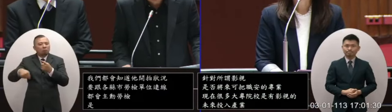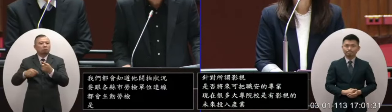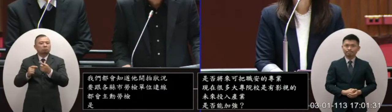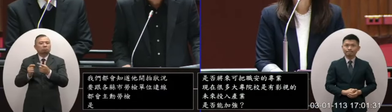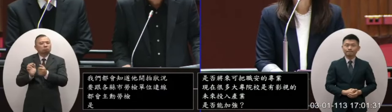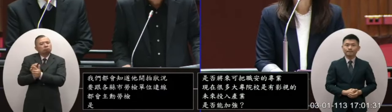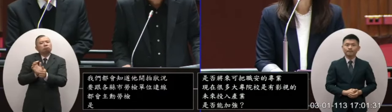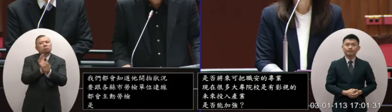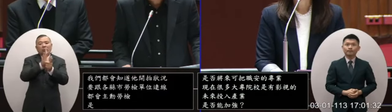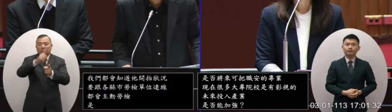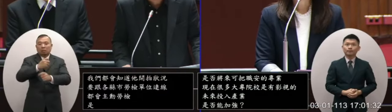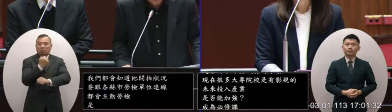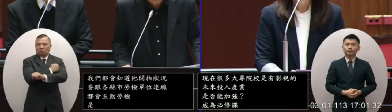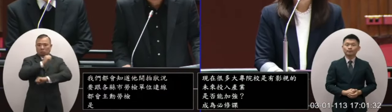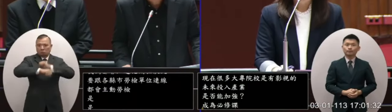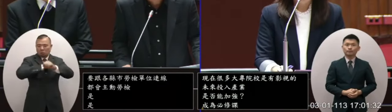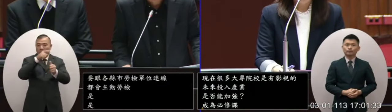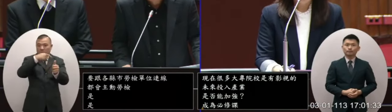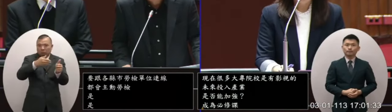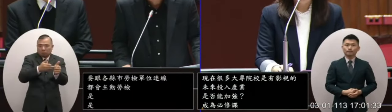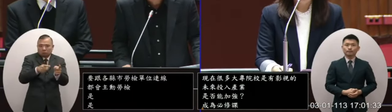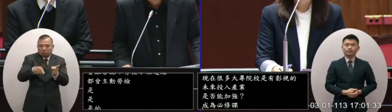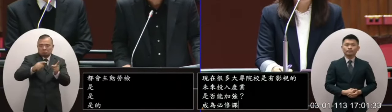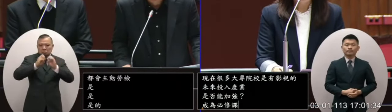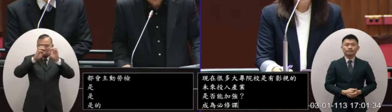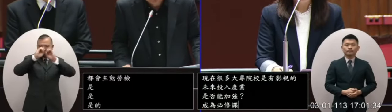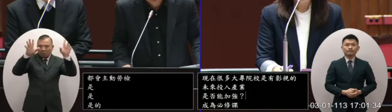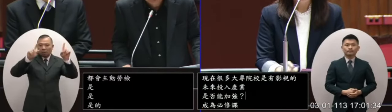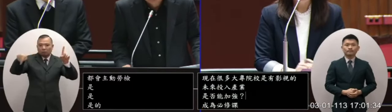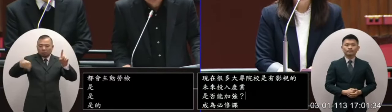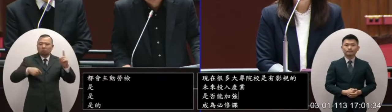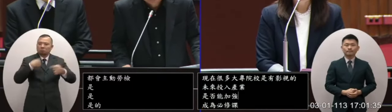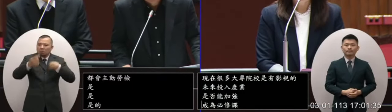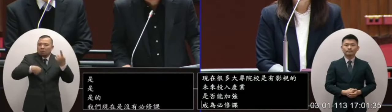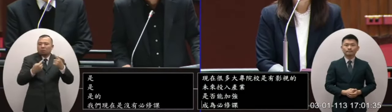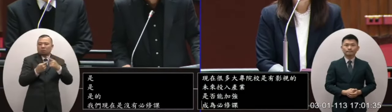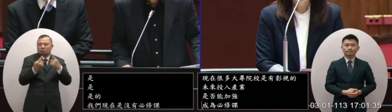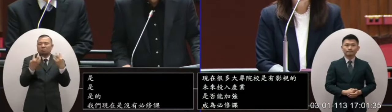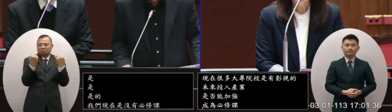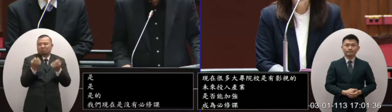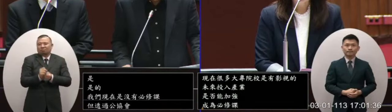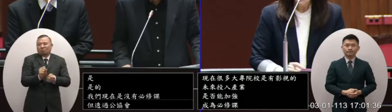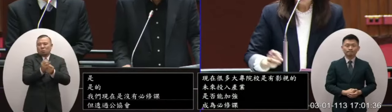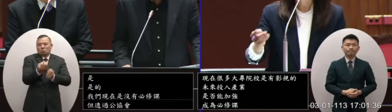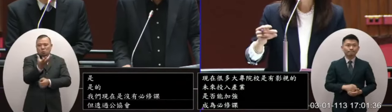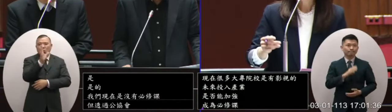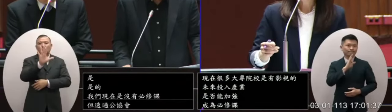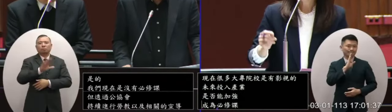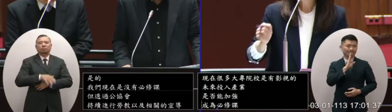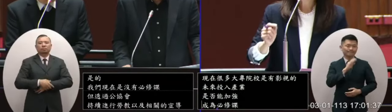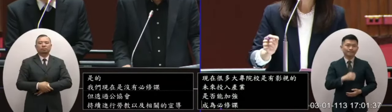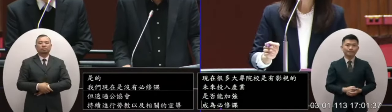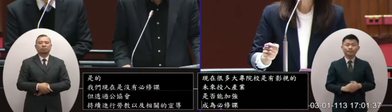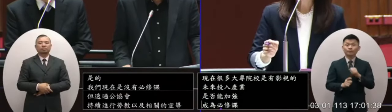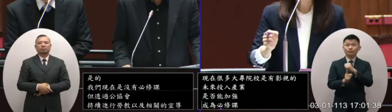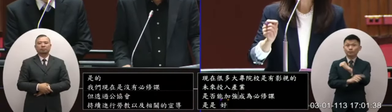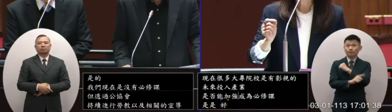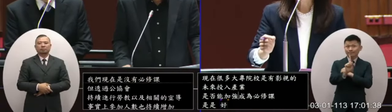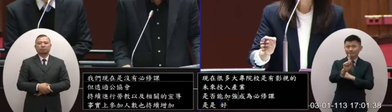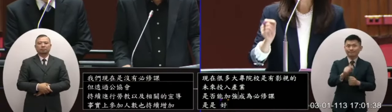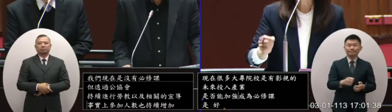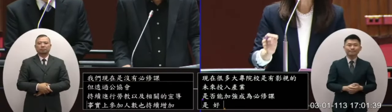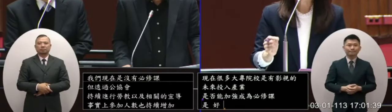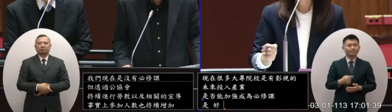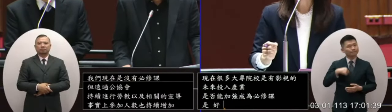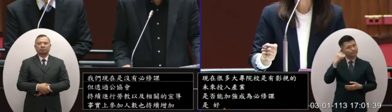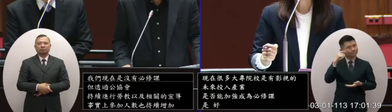劳教以及相关的宣导，而事实上参加的人数也一直持续增加。对， 是好。那最后一个部分，其实我